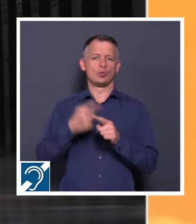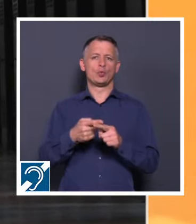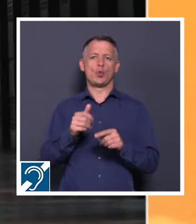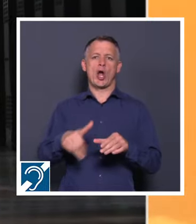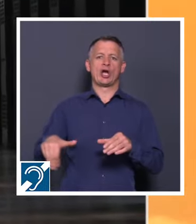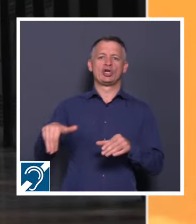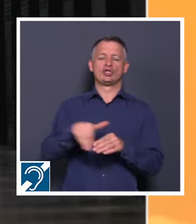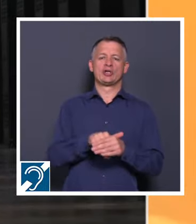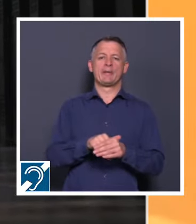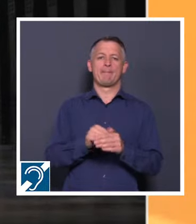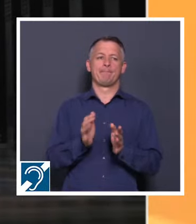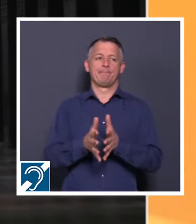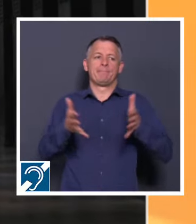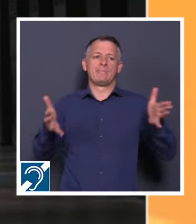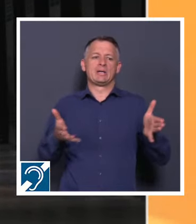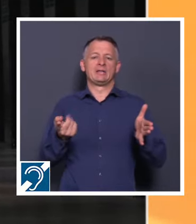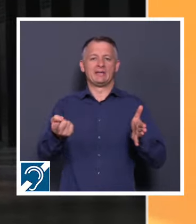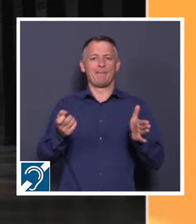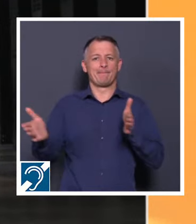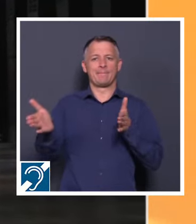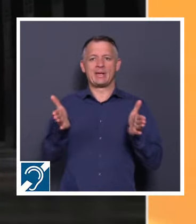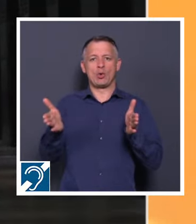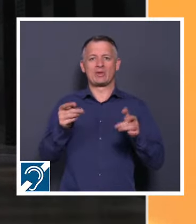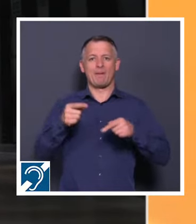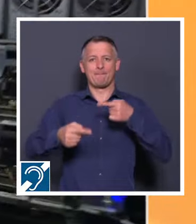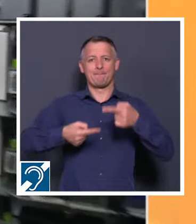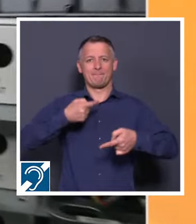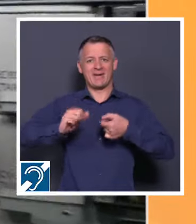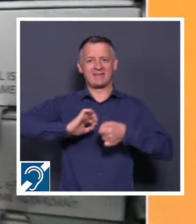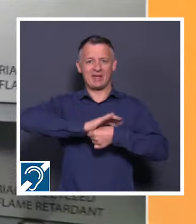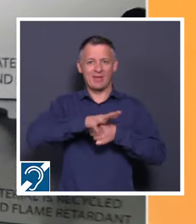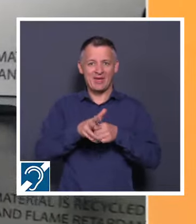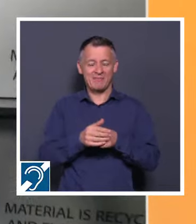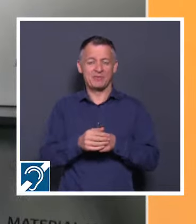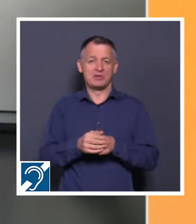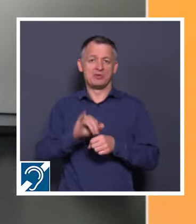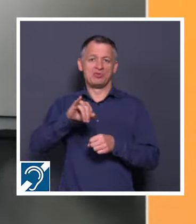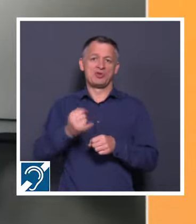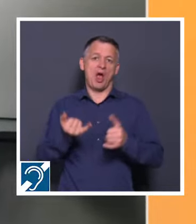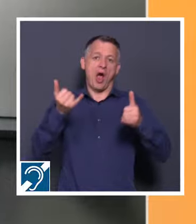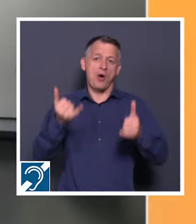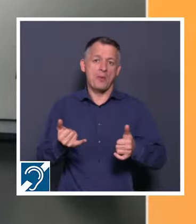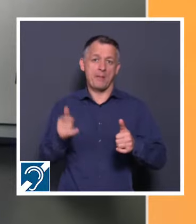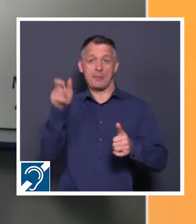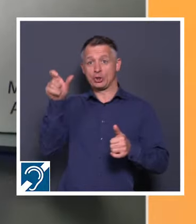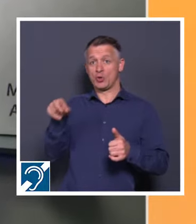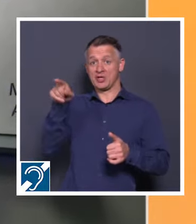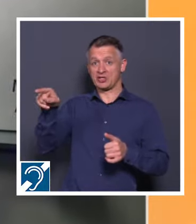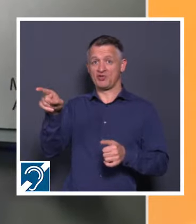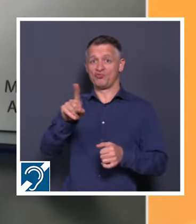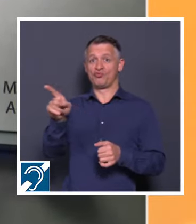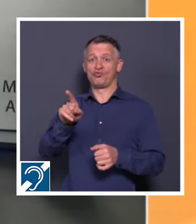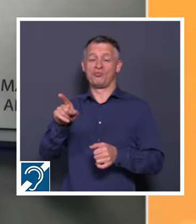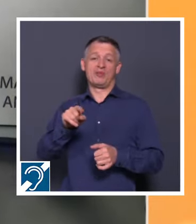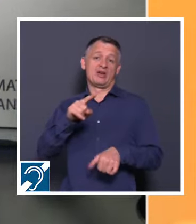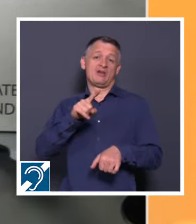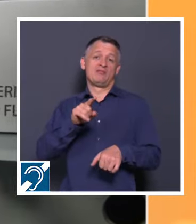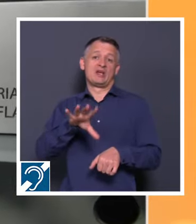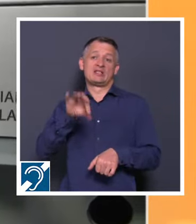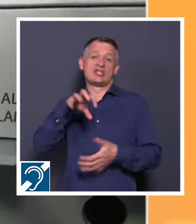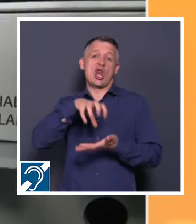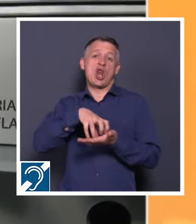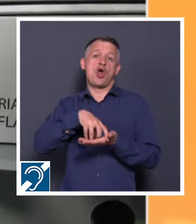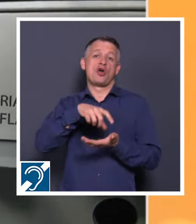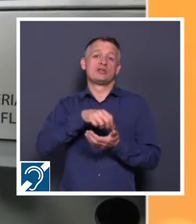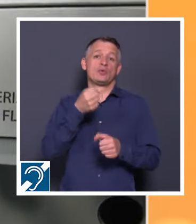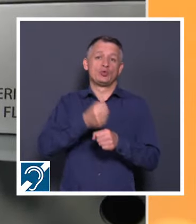angajările masive din perioada pandemiei și că acum nu și-ar mai găsi loc oamenii ăia în în organigramă,